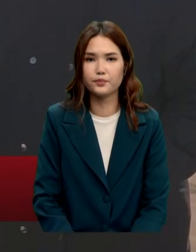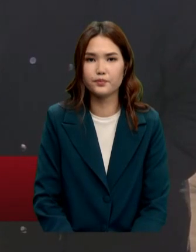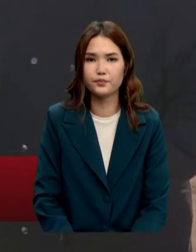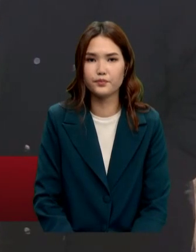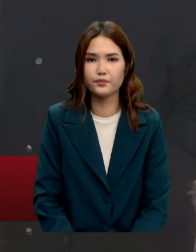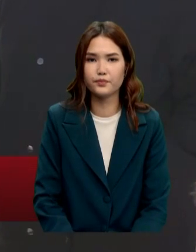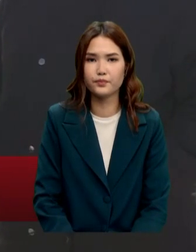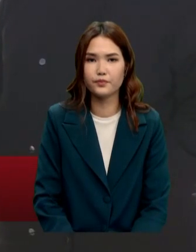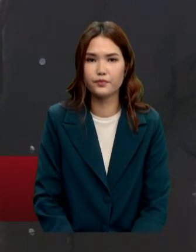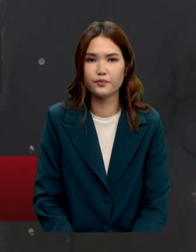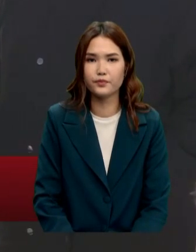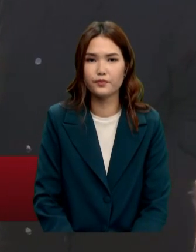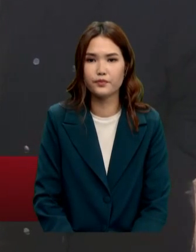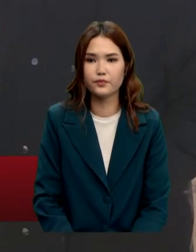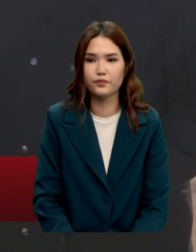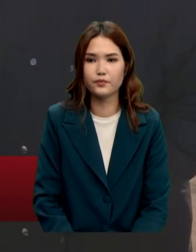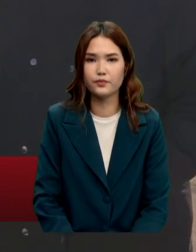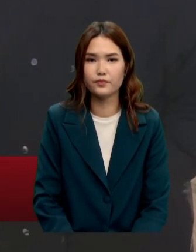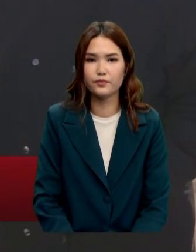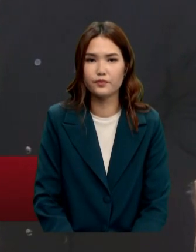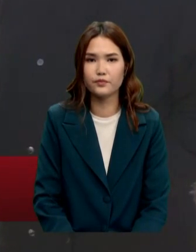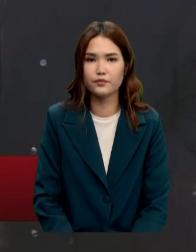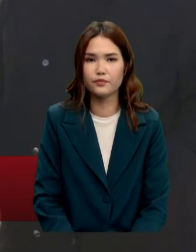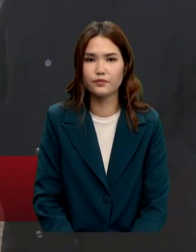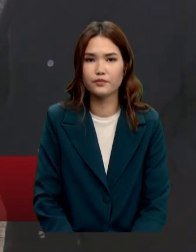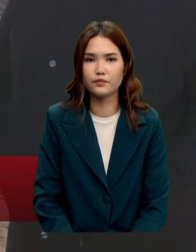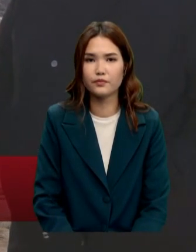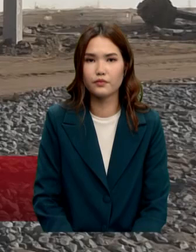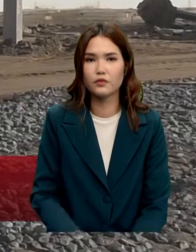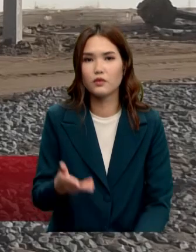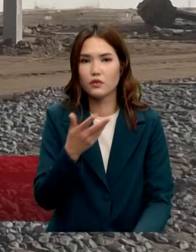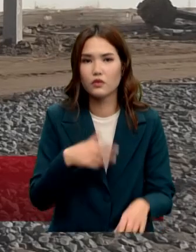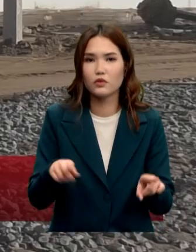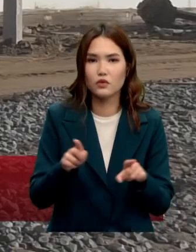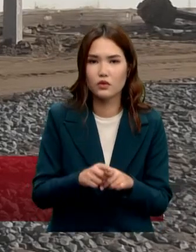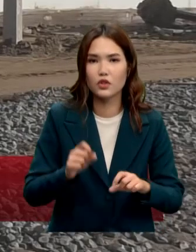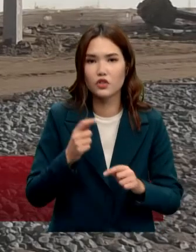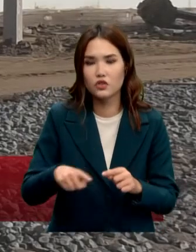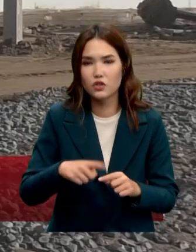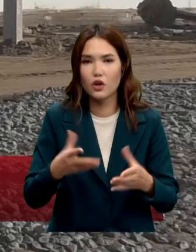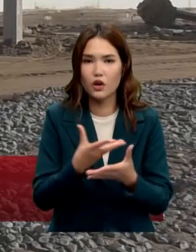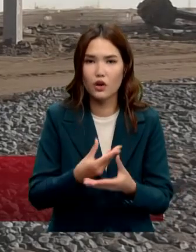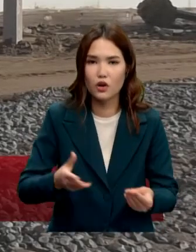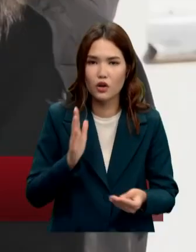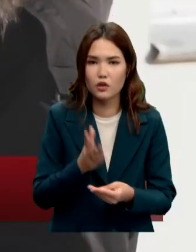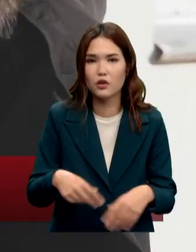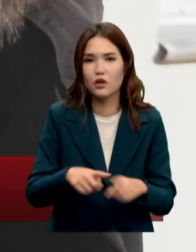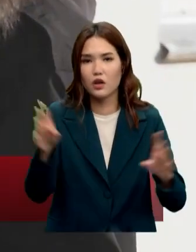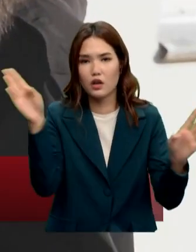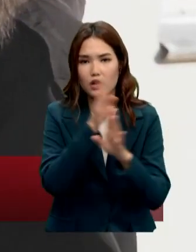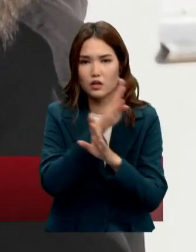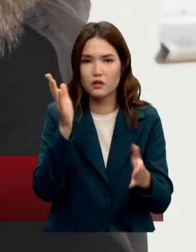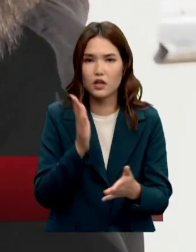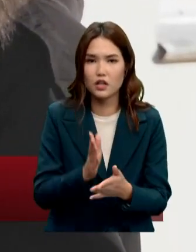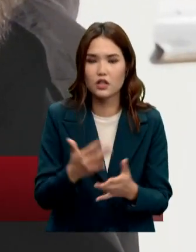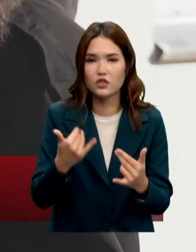Будет зима, это будет лед. Мы будем дома на линолеуме кататься, на коньках. Бұл адамдар көктемде ғана қоныс тойын тойлап қуанған еді.